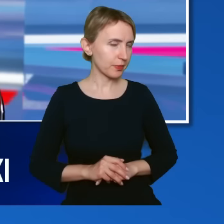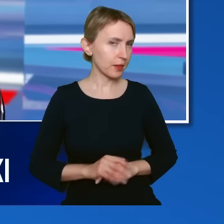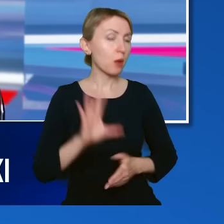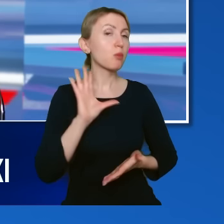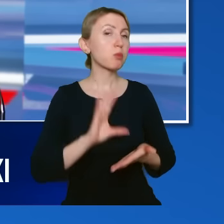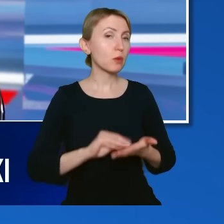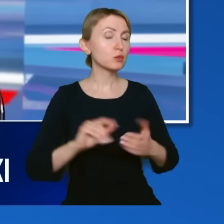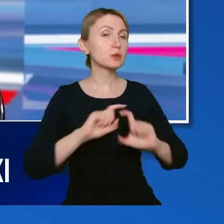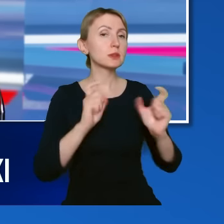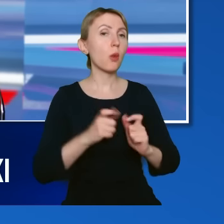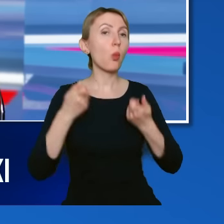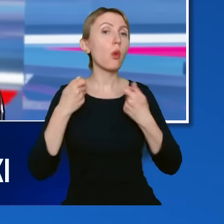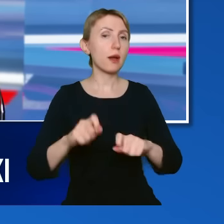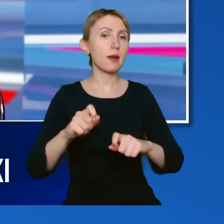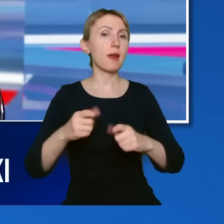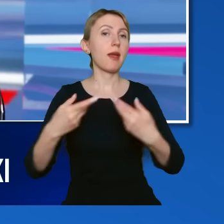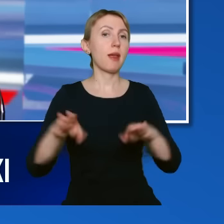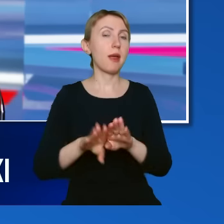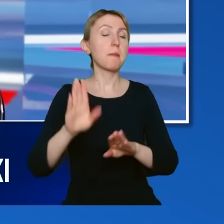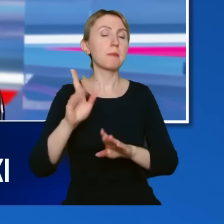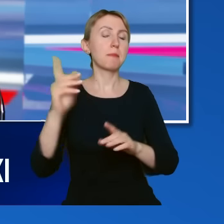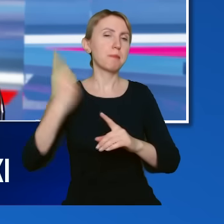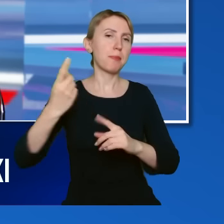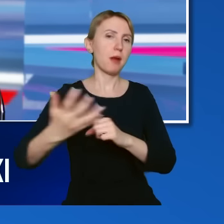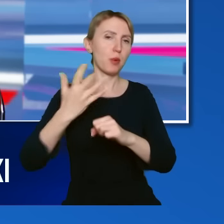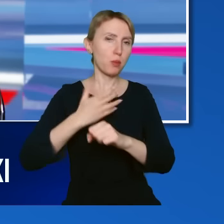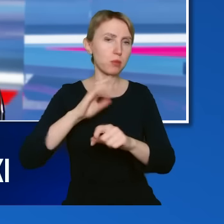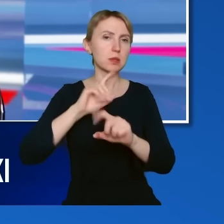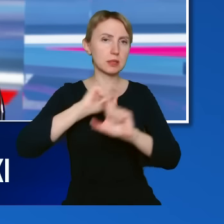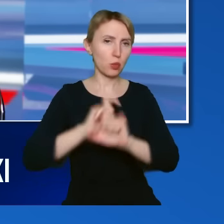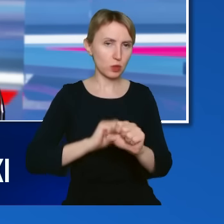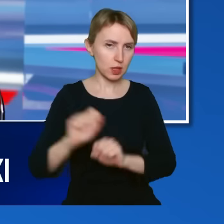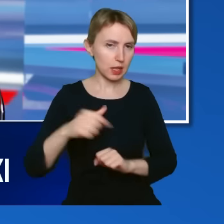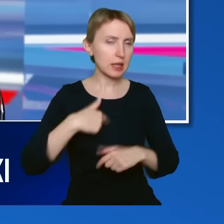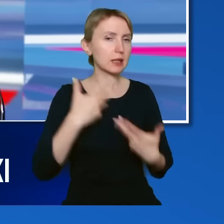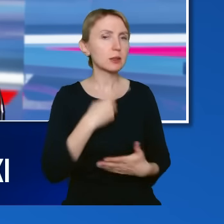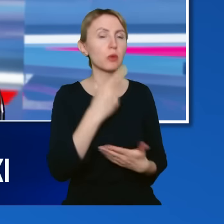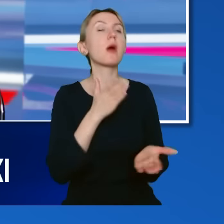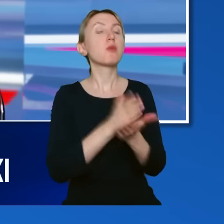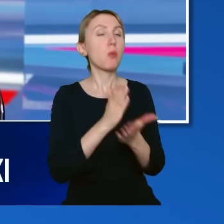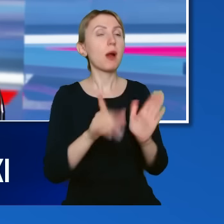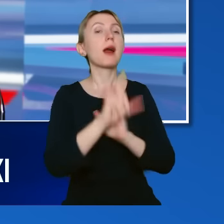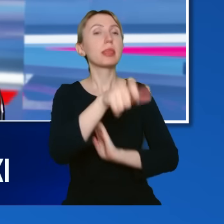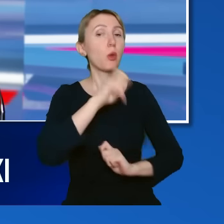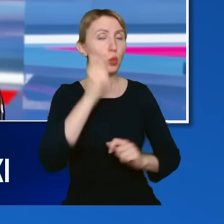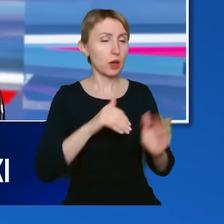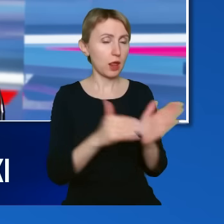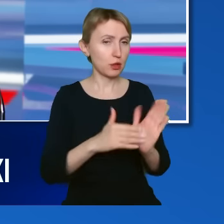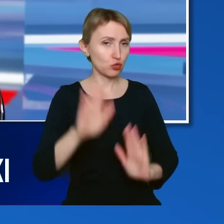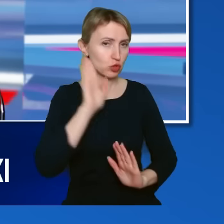cały czas embargo funkcjonuje. Natomiast to, co chciałem powiedzieć, że pomagać jak najbardziej trzeba Ukrainie. Natomiast